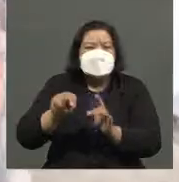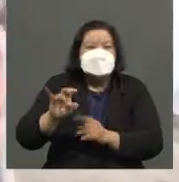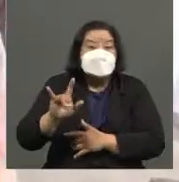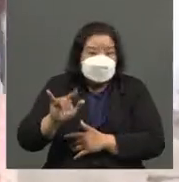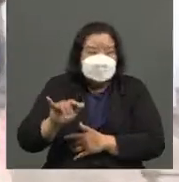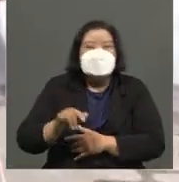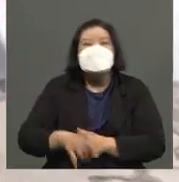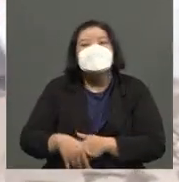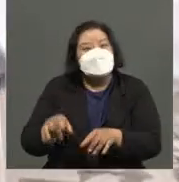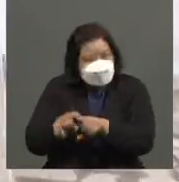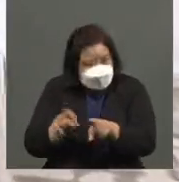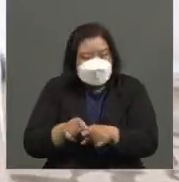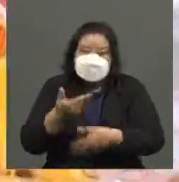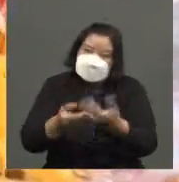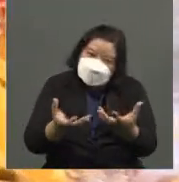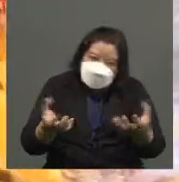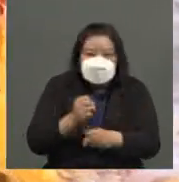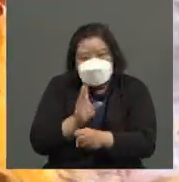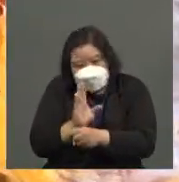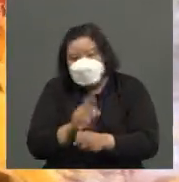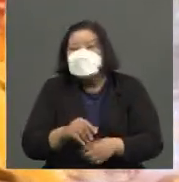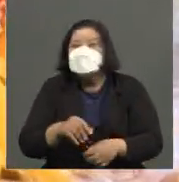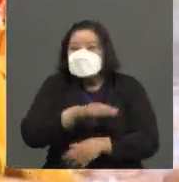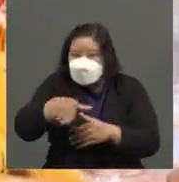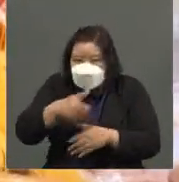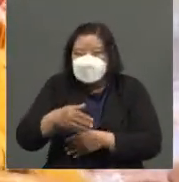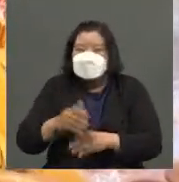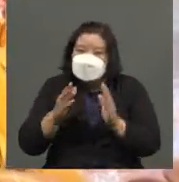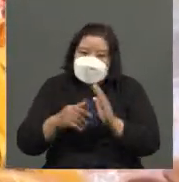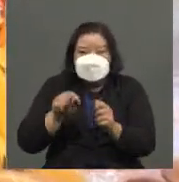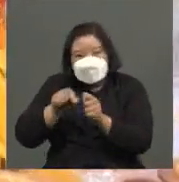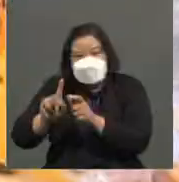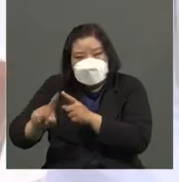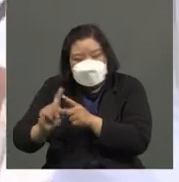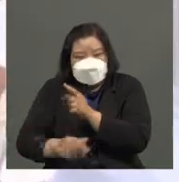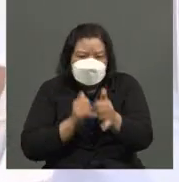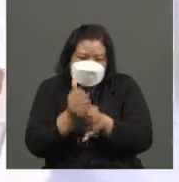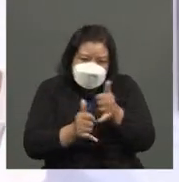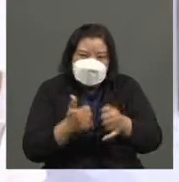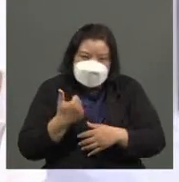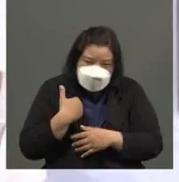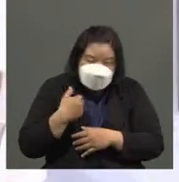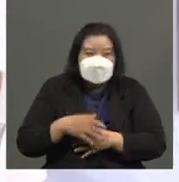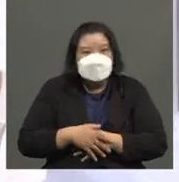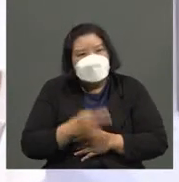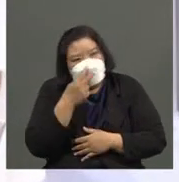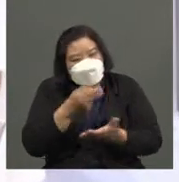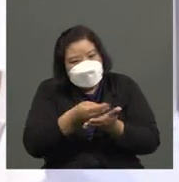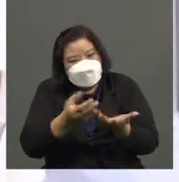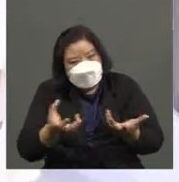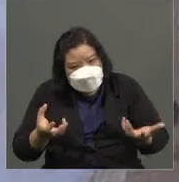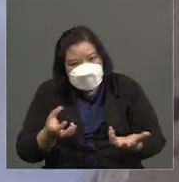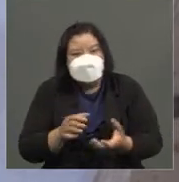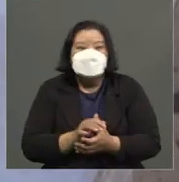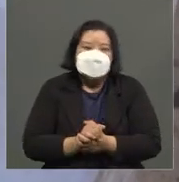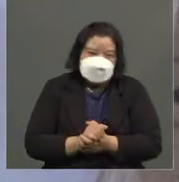ก็งานบุญต่างๆพี่น้องประชาชนจากอำเภอรอบนอกก็พากันเดินทางเข้ามาเลือกซื้อเลือกหาสินค้าต่างๆนะครับไม่ว่าจะ